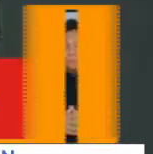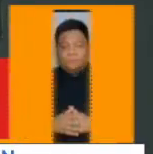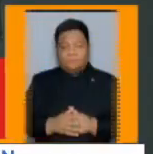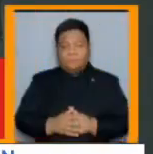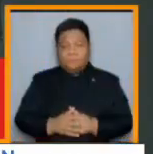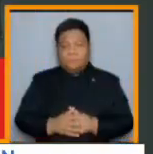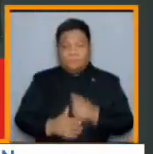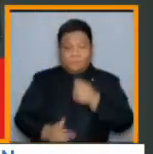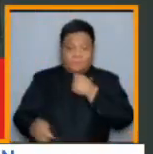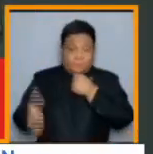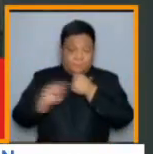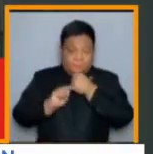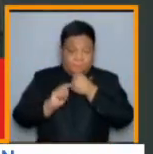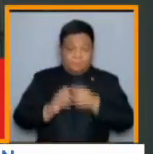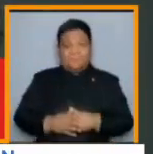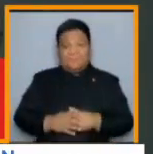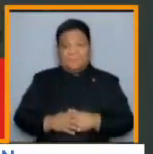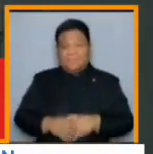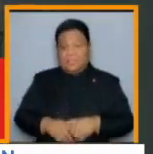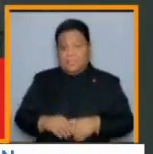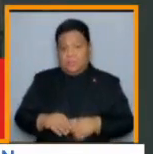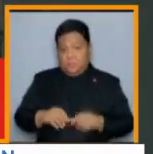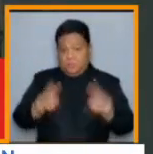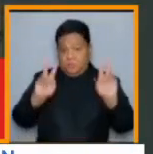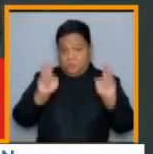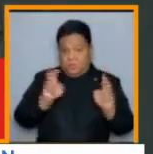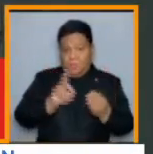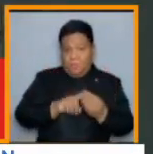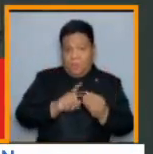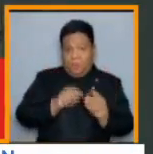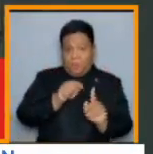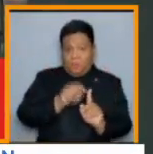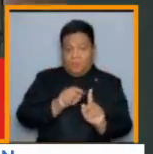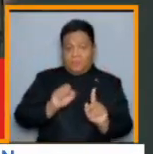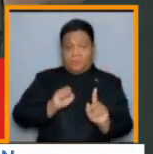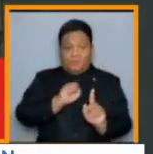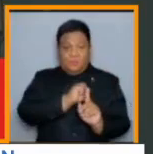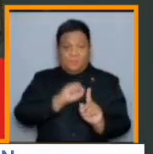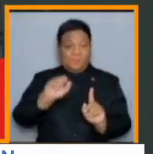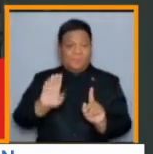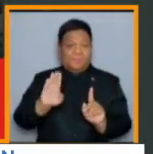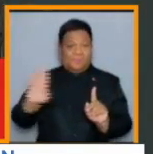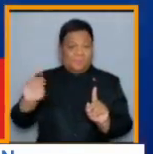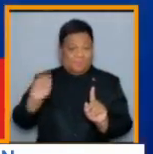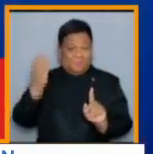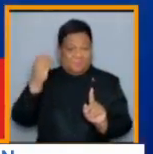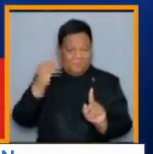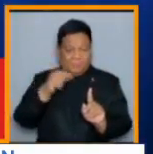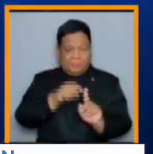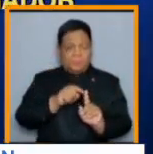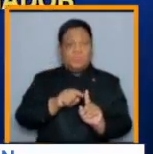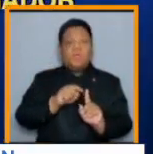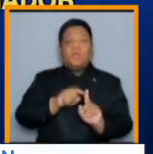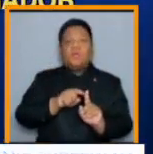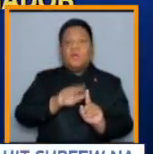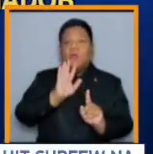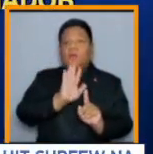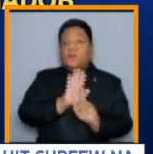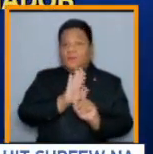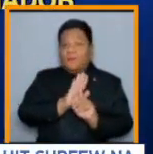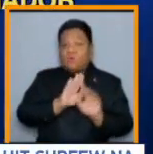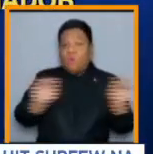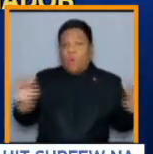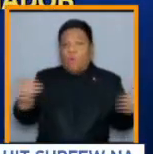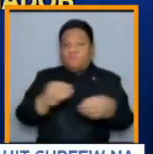Pansamantalang ipinasara ang Uniteam headquarters para daw maprotektahan ang kanilang staff at supporters. Ayon sa tagapagsalita ni